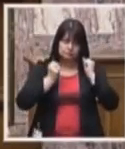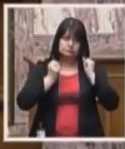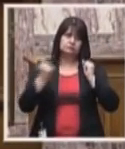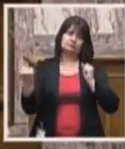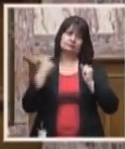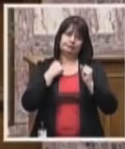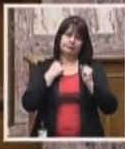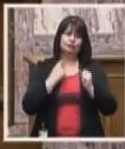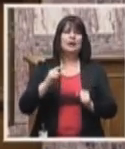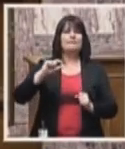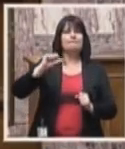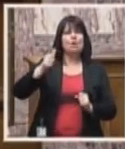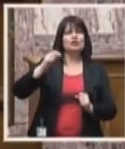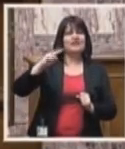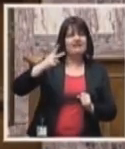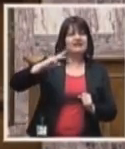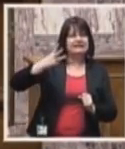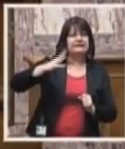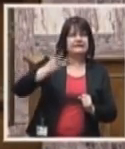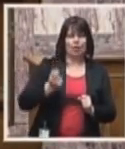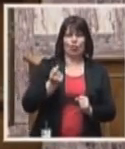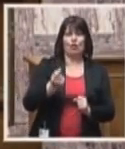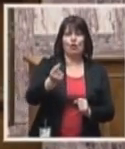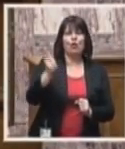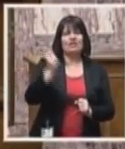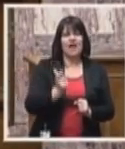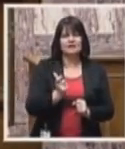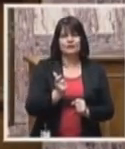καταβληθεί ούτε η πρώτη, ούτε η δεύτερη, ούτε η τρίτη, ούτε η τέταρτη δόση.